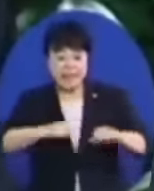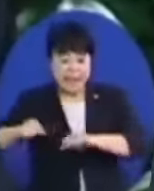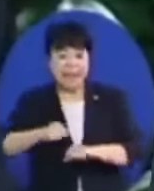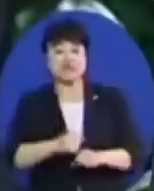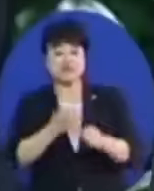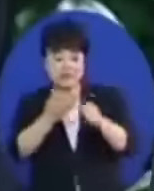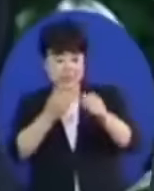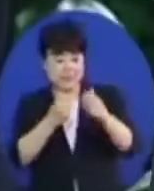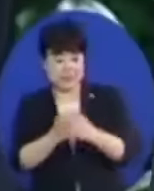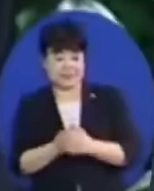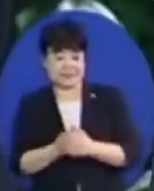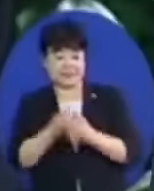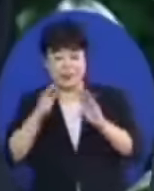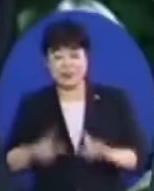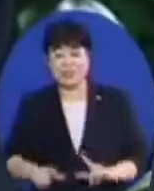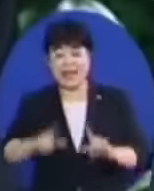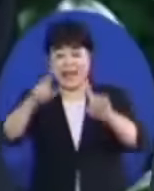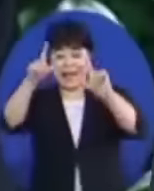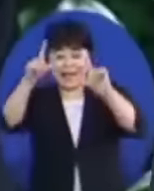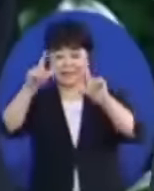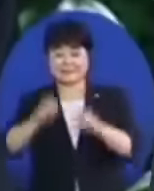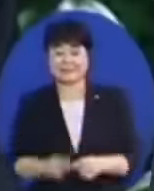때문인 것입니다. 오늘날